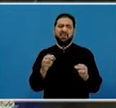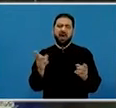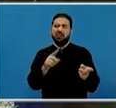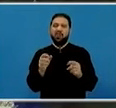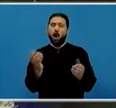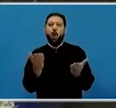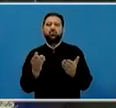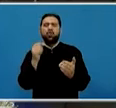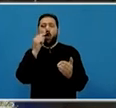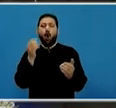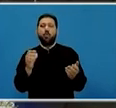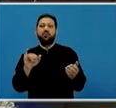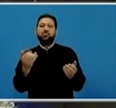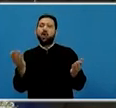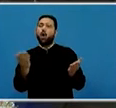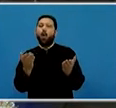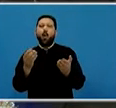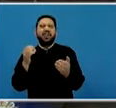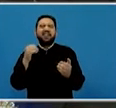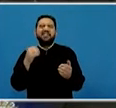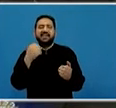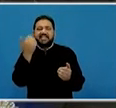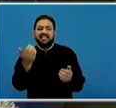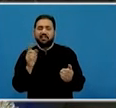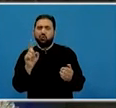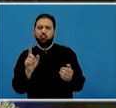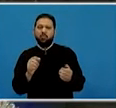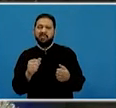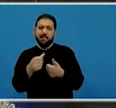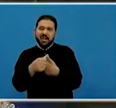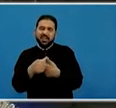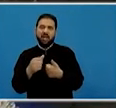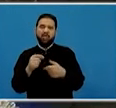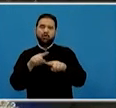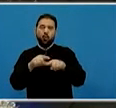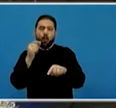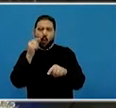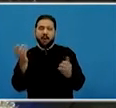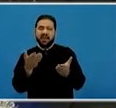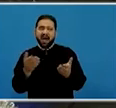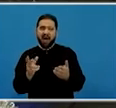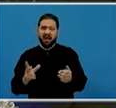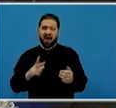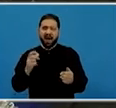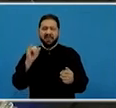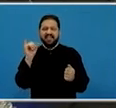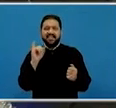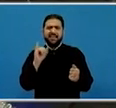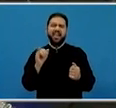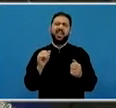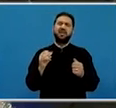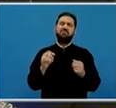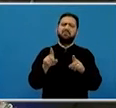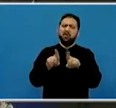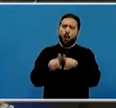De obicei te apropii și te împrietenești de oameni cu care ai ceva în comun. Oameni care au aceeași idealuri